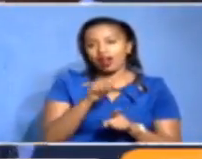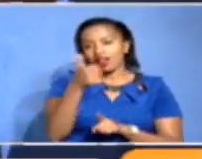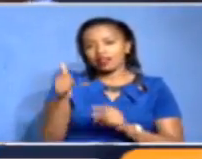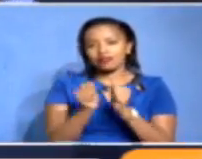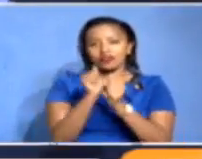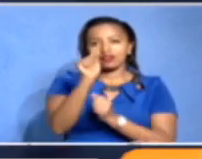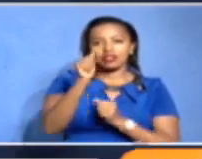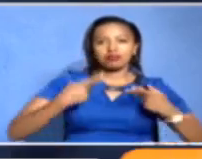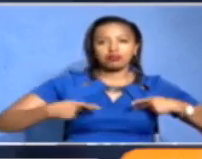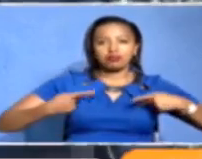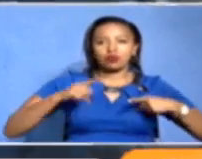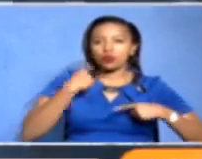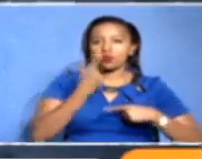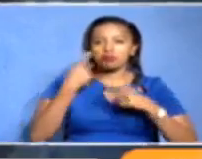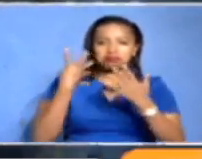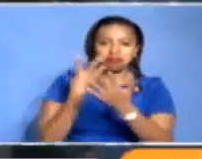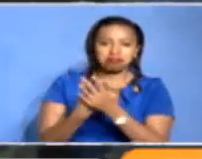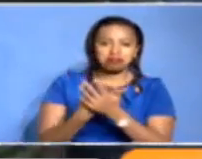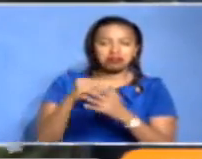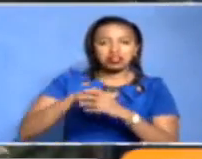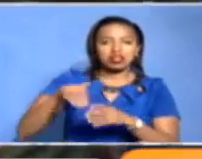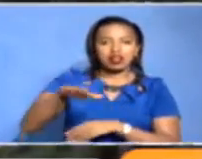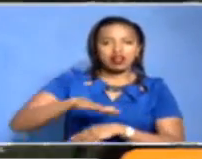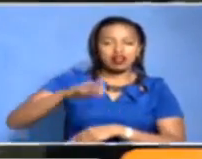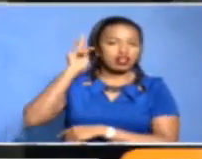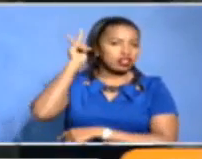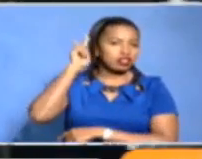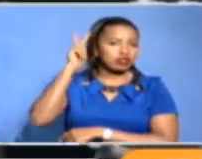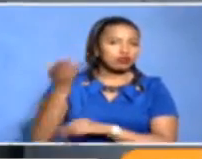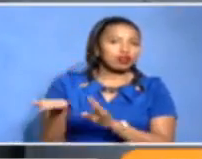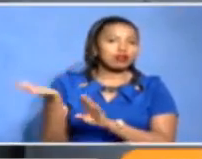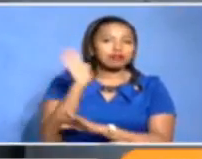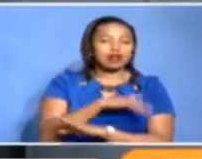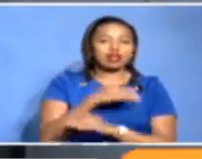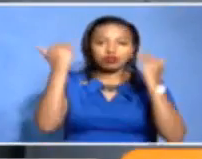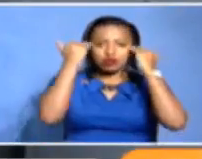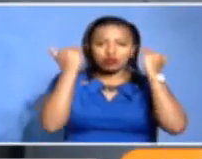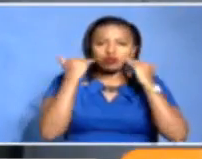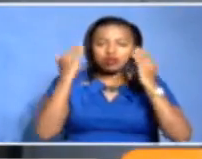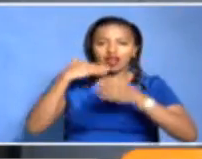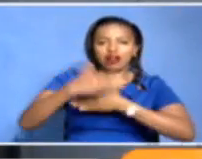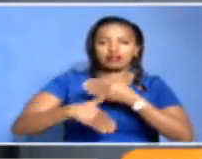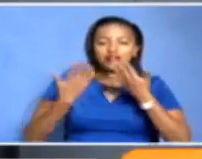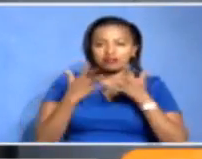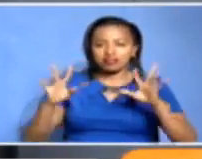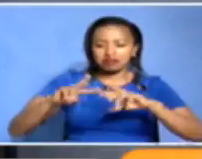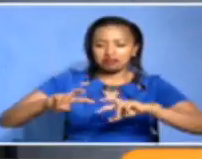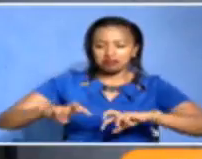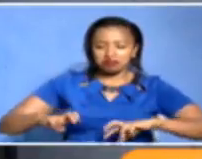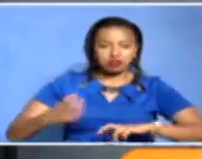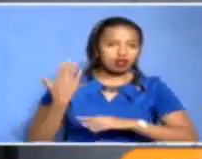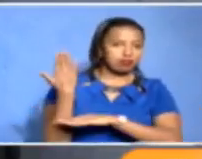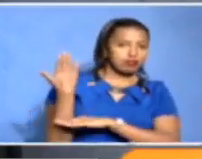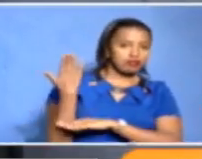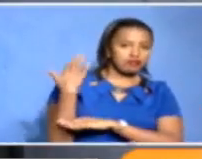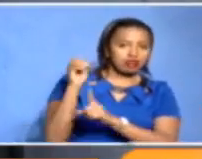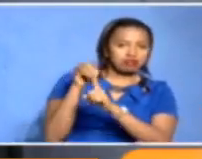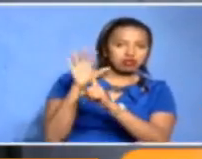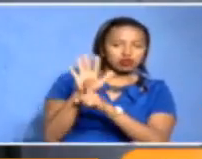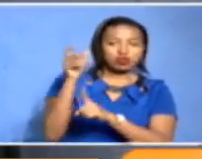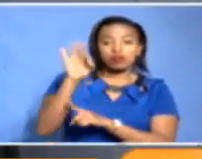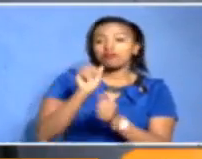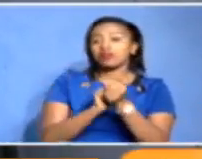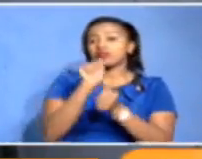mjini Kisii watarejeshwa mahakamani uchunguzi utakapokamilika. An early exposure ring of 15 people were arrested